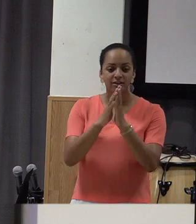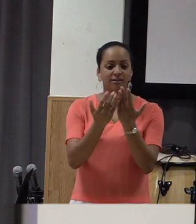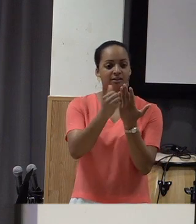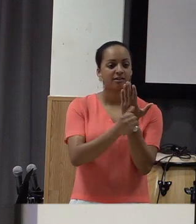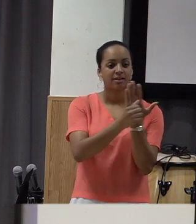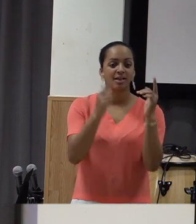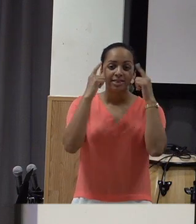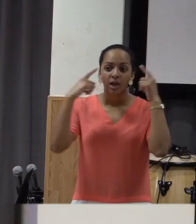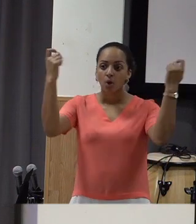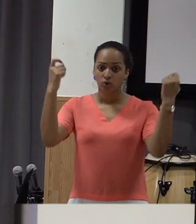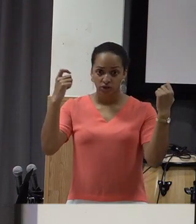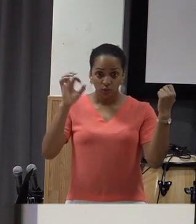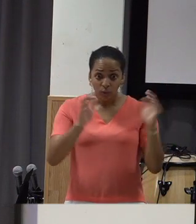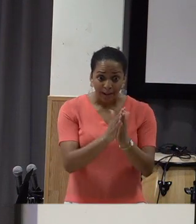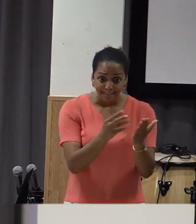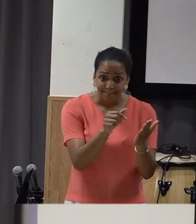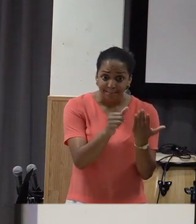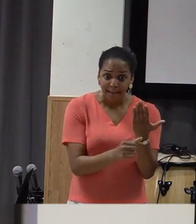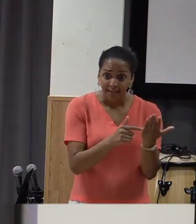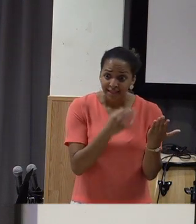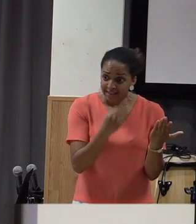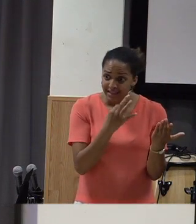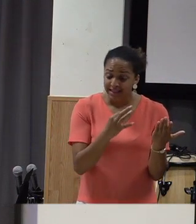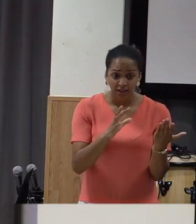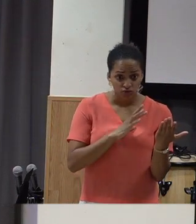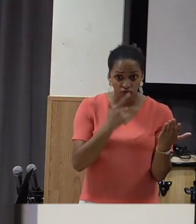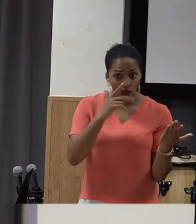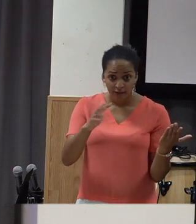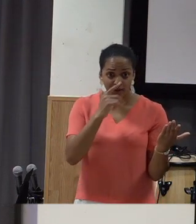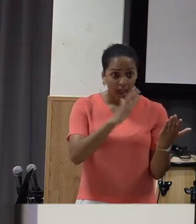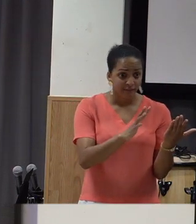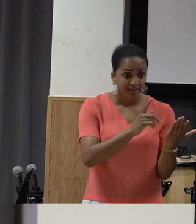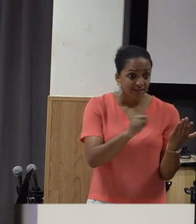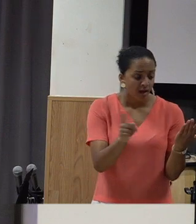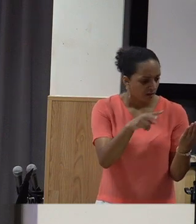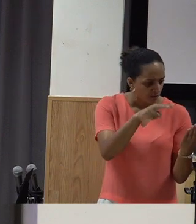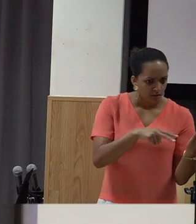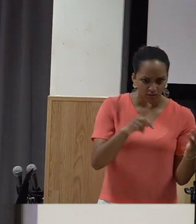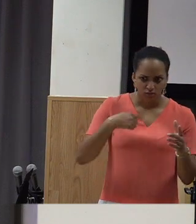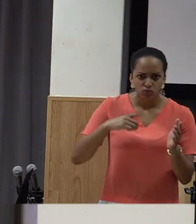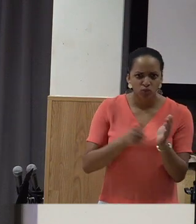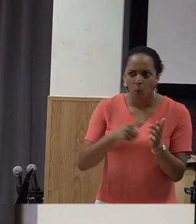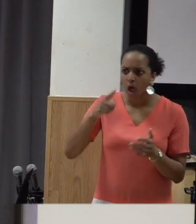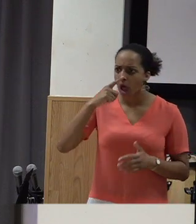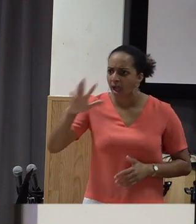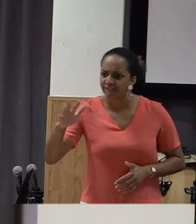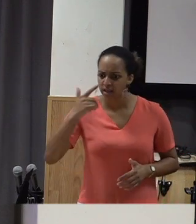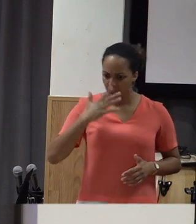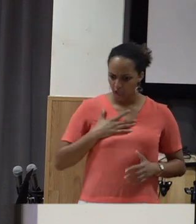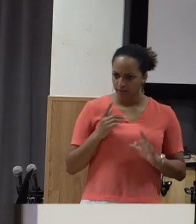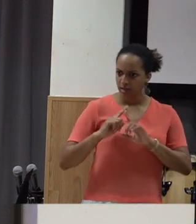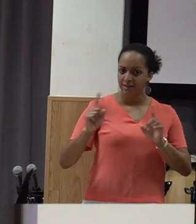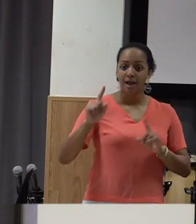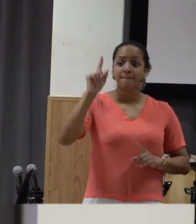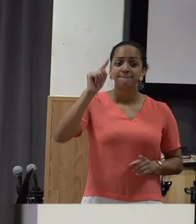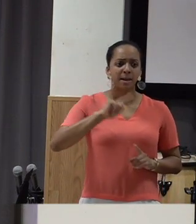dit ça, oui, elle dit ça aussi, non, elle dit ça. Mon frère, ma sœur, tu as le droit de ne pas être d'accord avec un frère ou une sœur, mais que cela ne